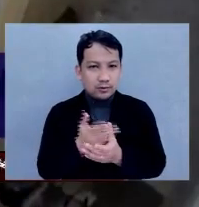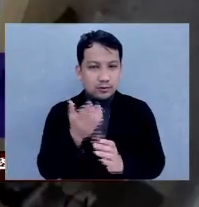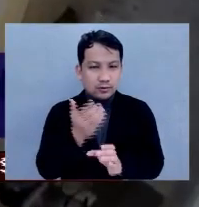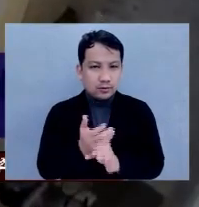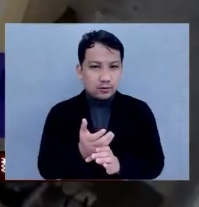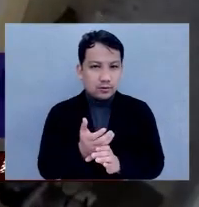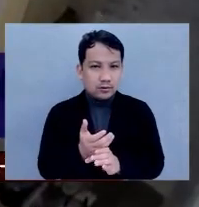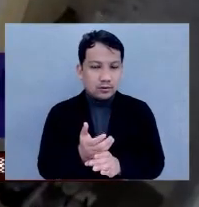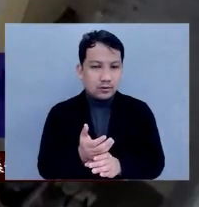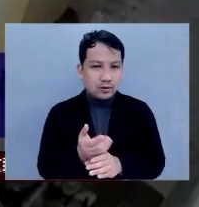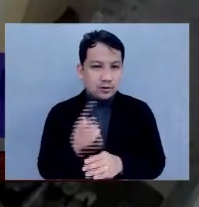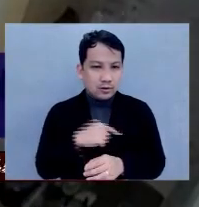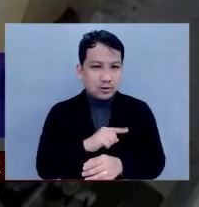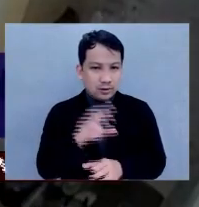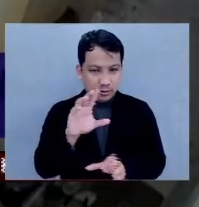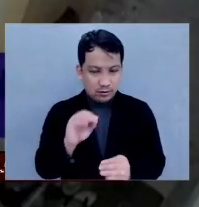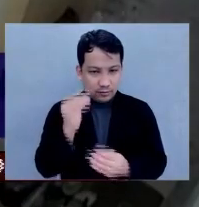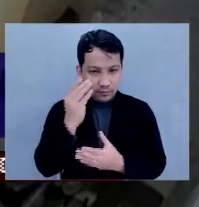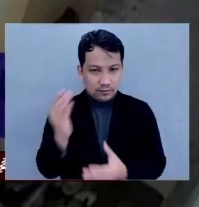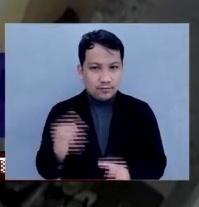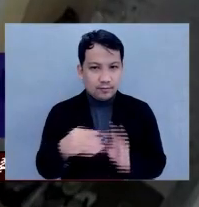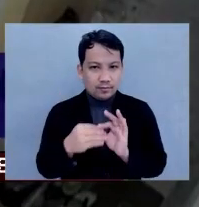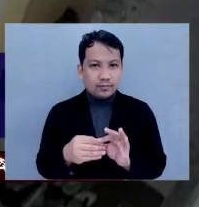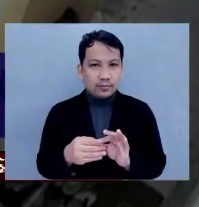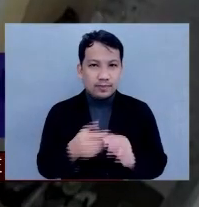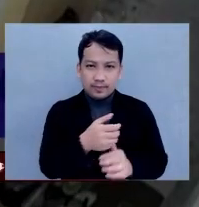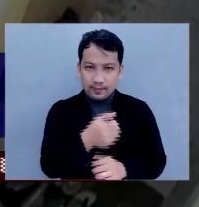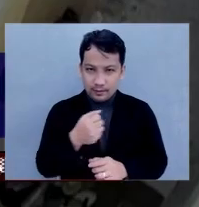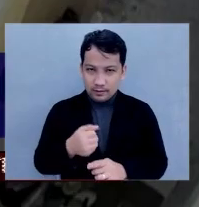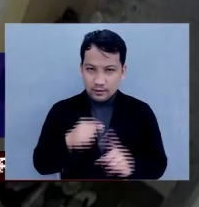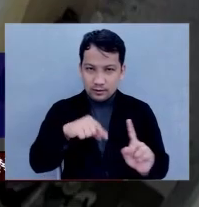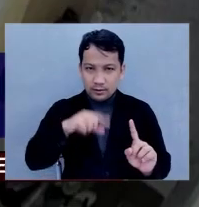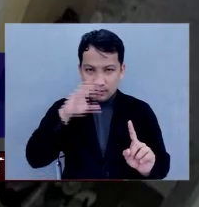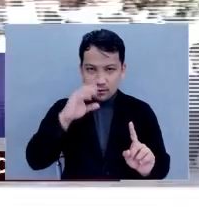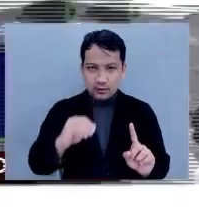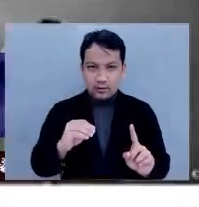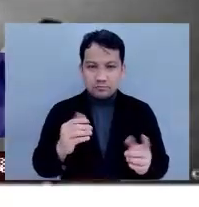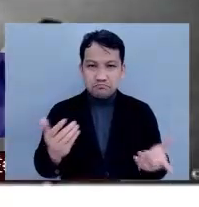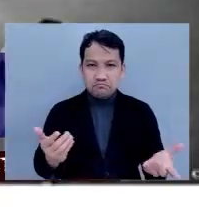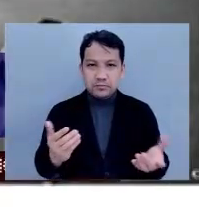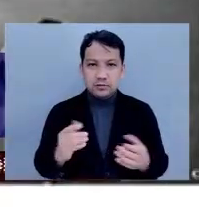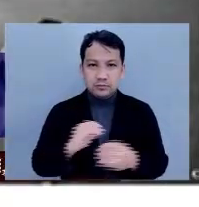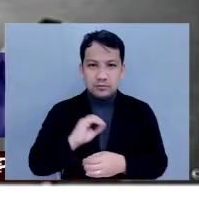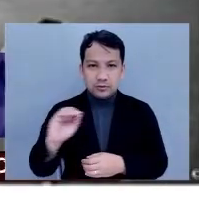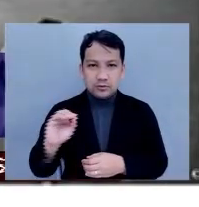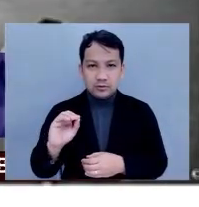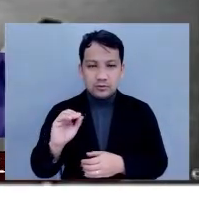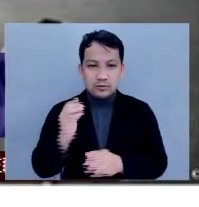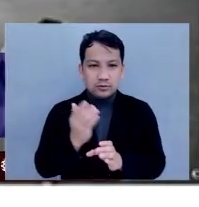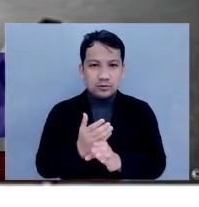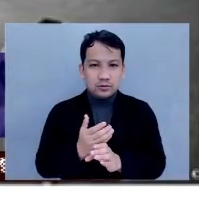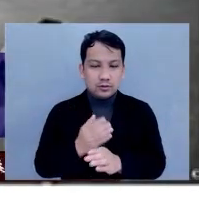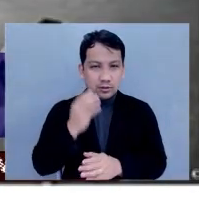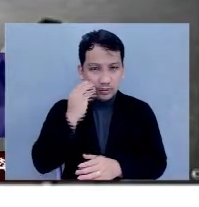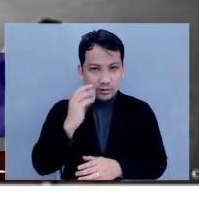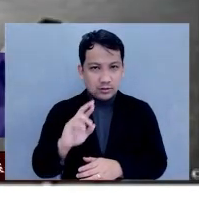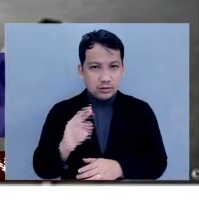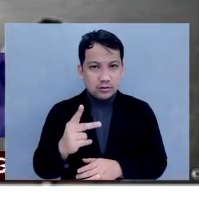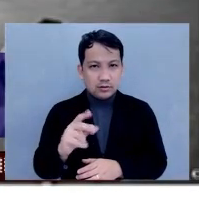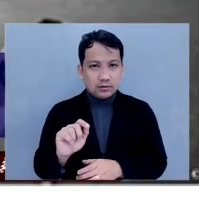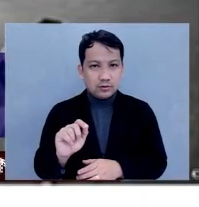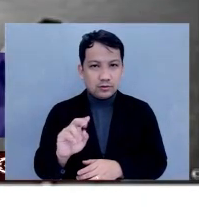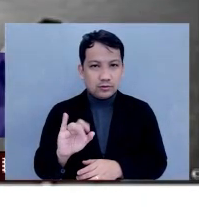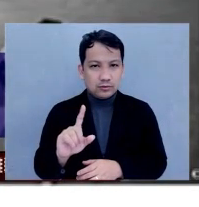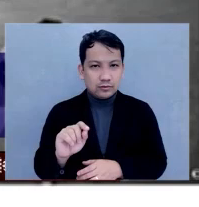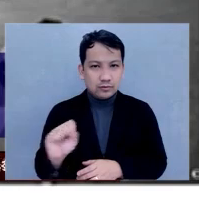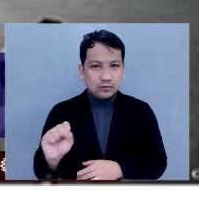isa pang anggulo, makikitang tila may dinampot ang lalaki. Ayon sa may-ari ng bahay na si Mark Cortez, ang dinampot ay ang